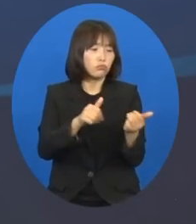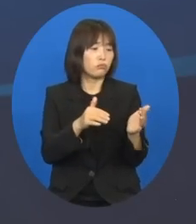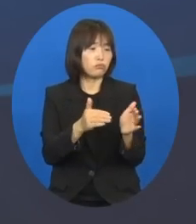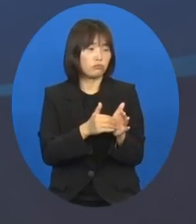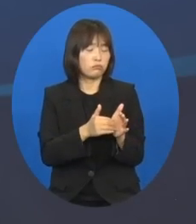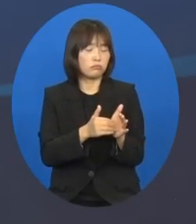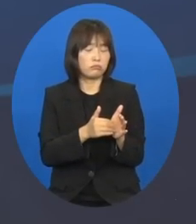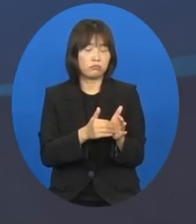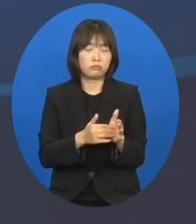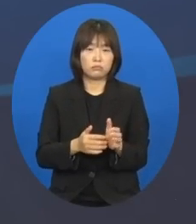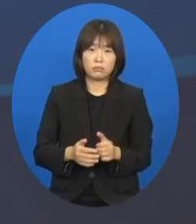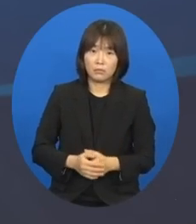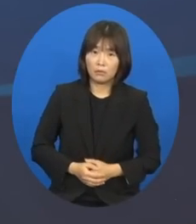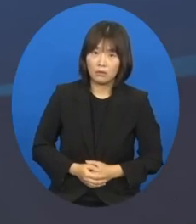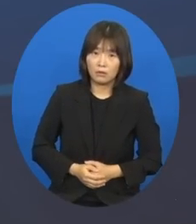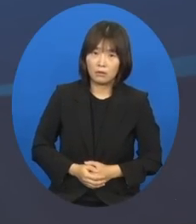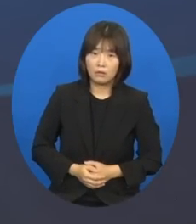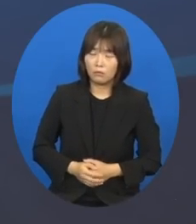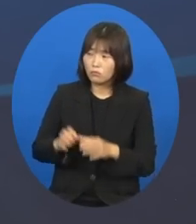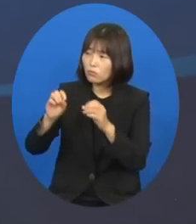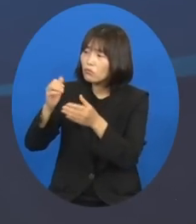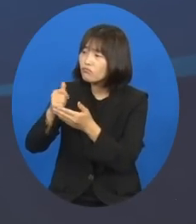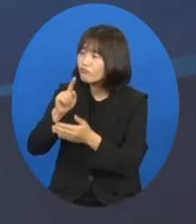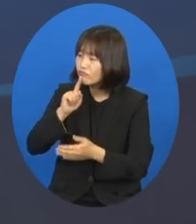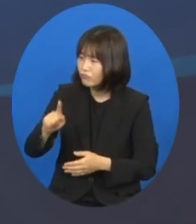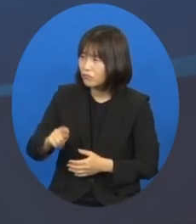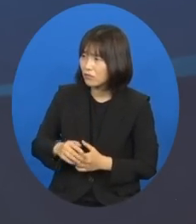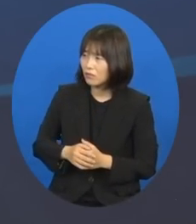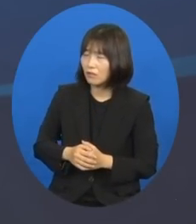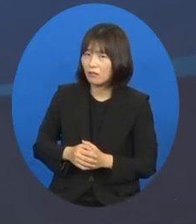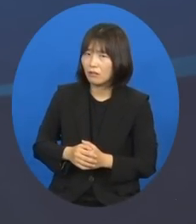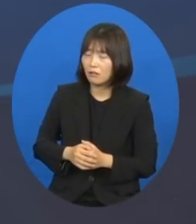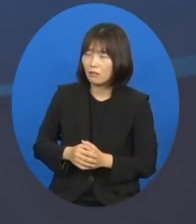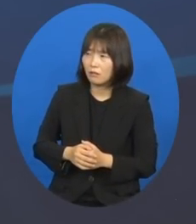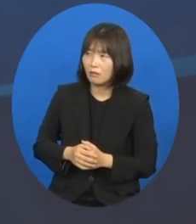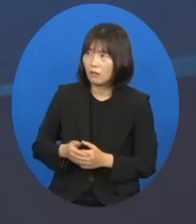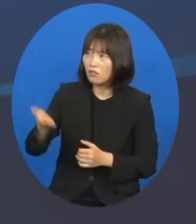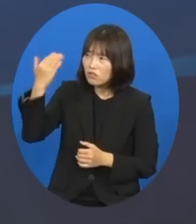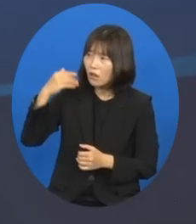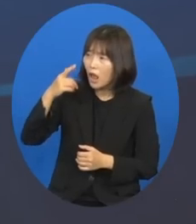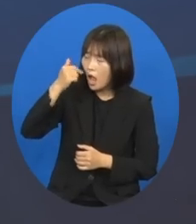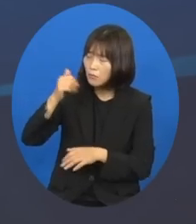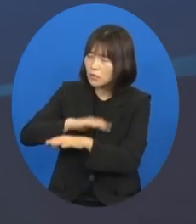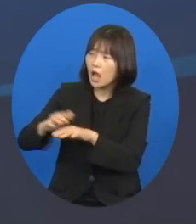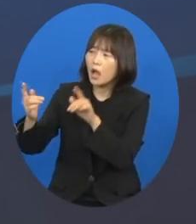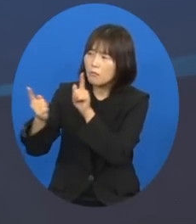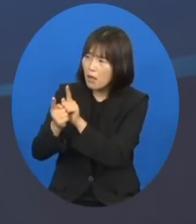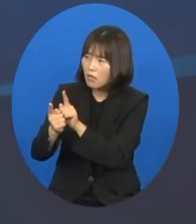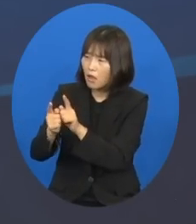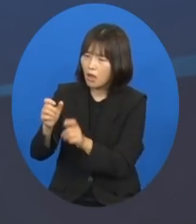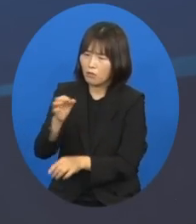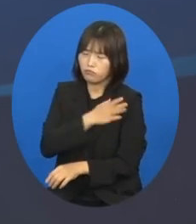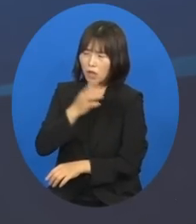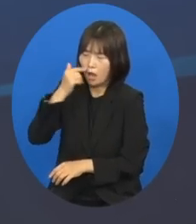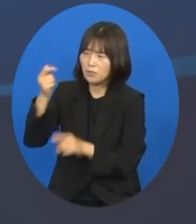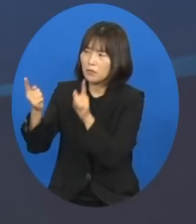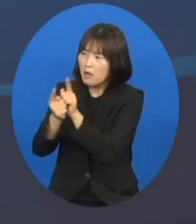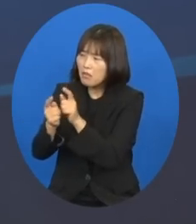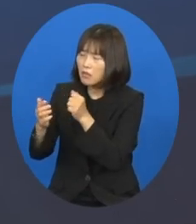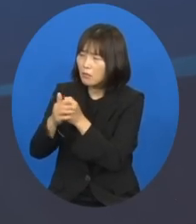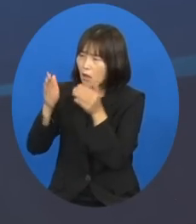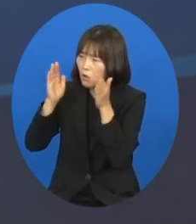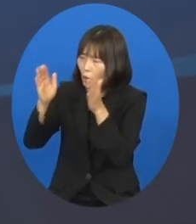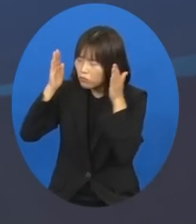거예요 좋은 사람이 무슨 말씀 하세요 그때 아버지 잘 만나서 일 안 하신다고 했잖아요 그 말을 하고 자기는 까먹어 버린